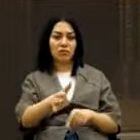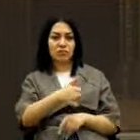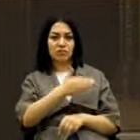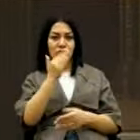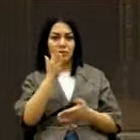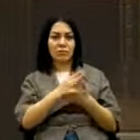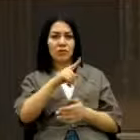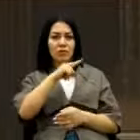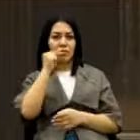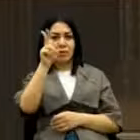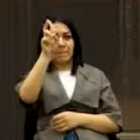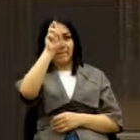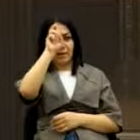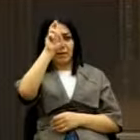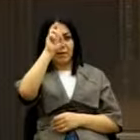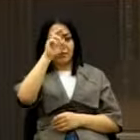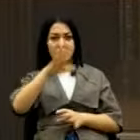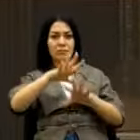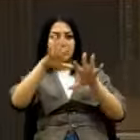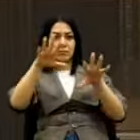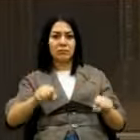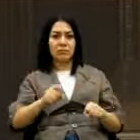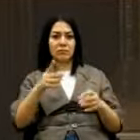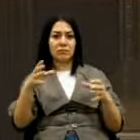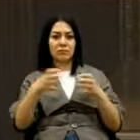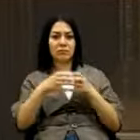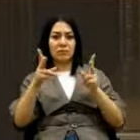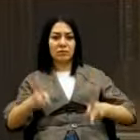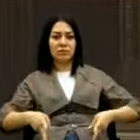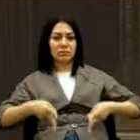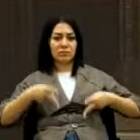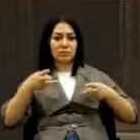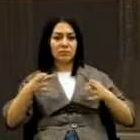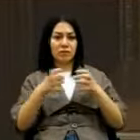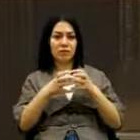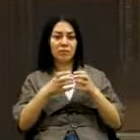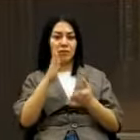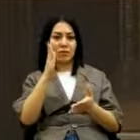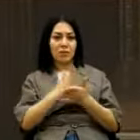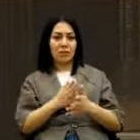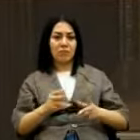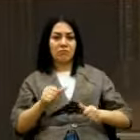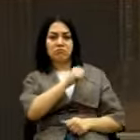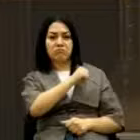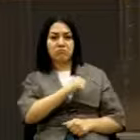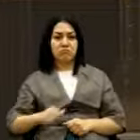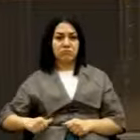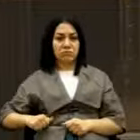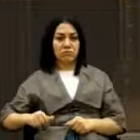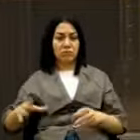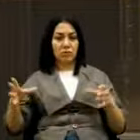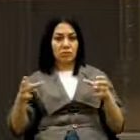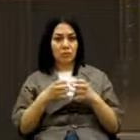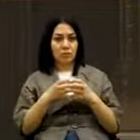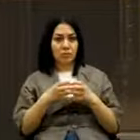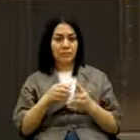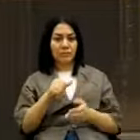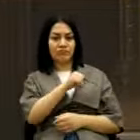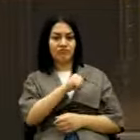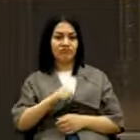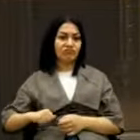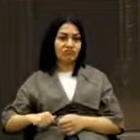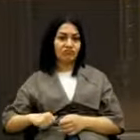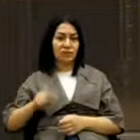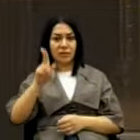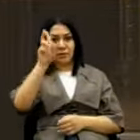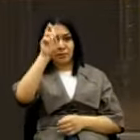ռուսական պետությունը զավթած մի կազմակերպված քրեական խմբավորում, բանդա, որը պետությունը